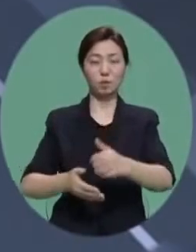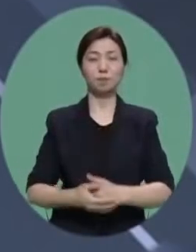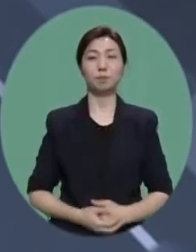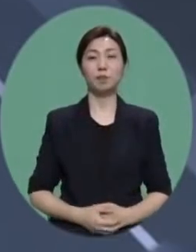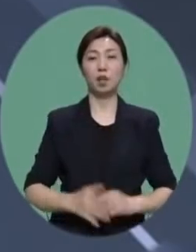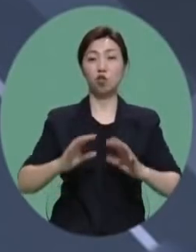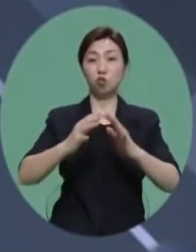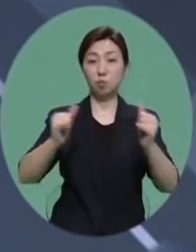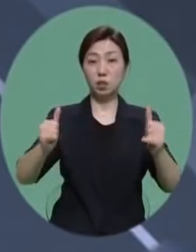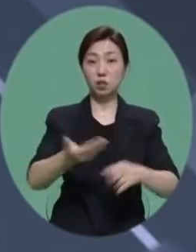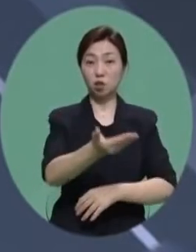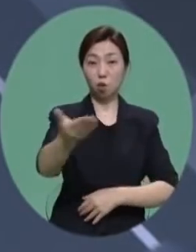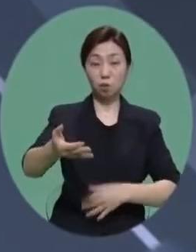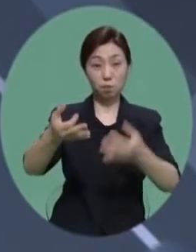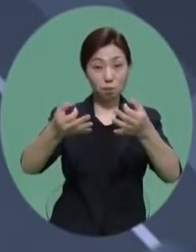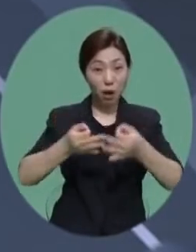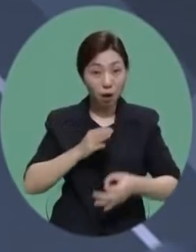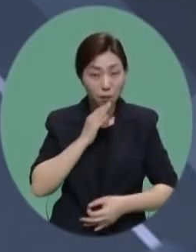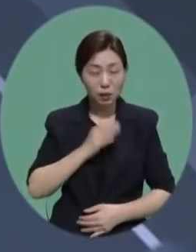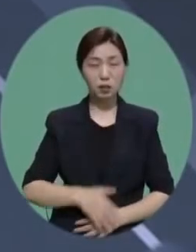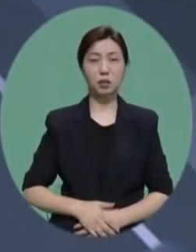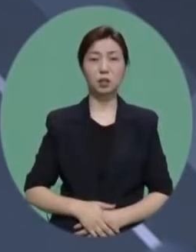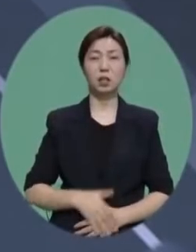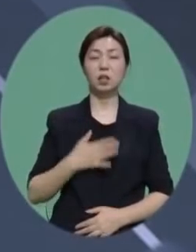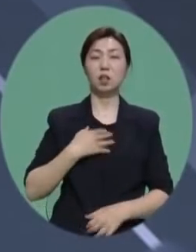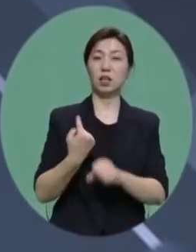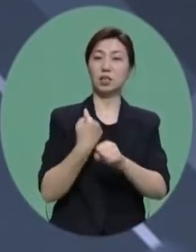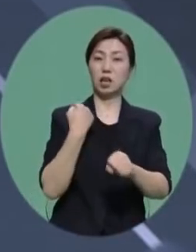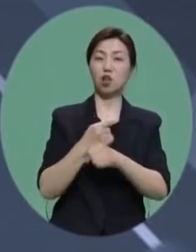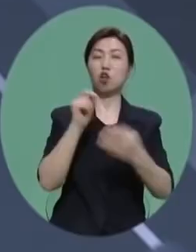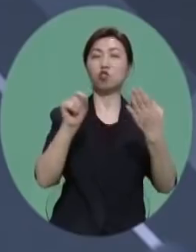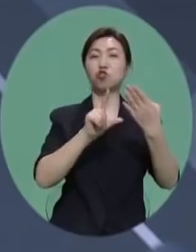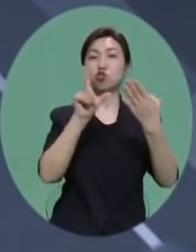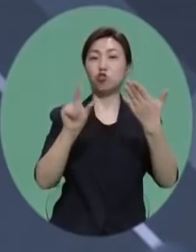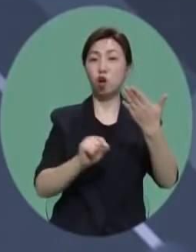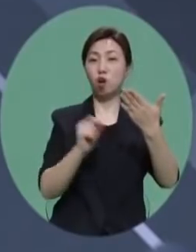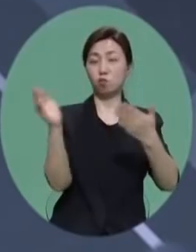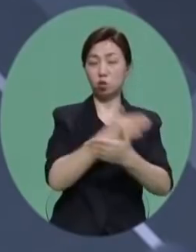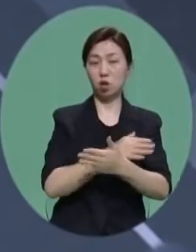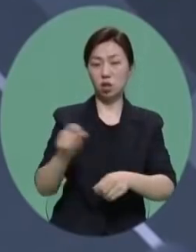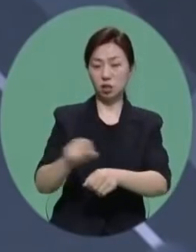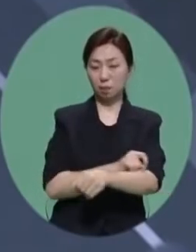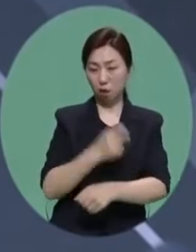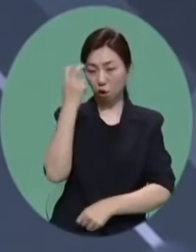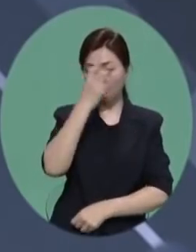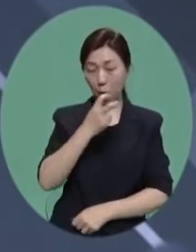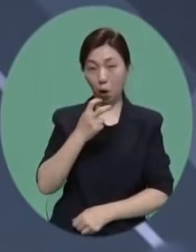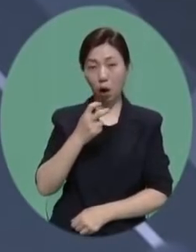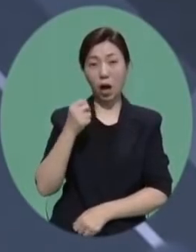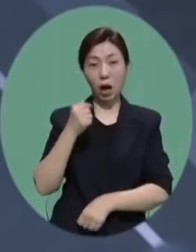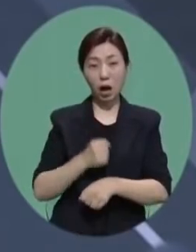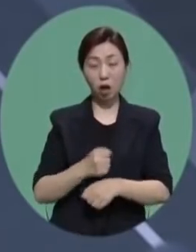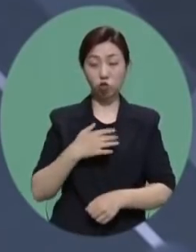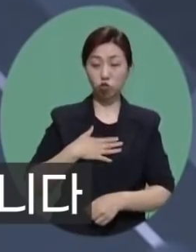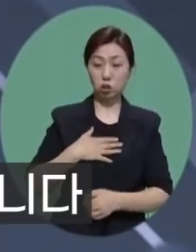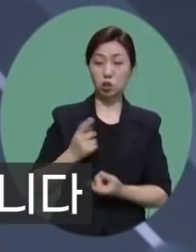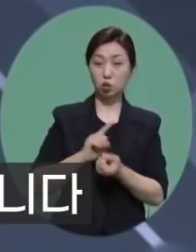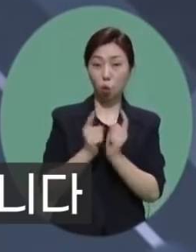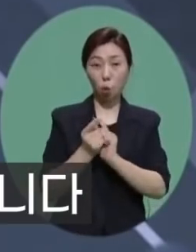국민 여러분 보셨죠? 저희가 작년 9월부터 특검을 하자 또 뭐 우리 것도 할 거 있으면 받자